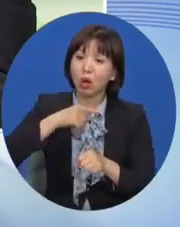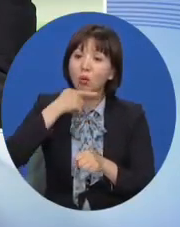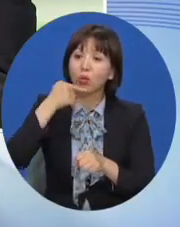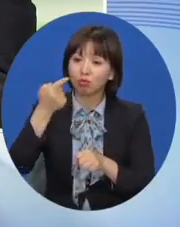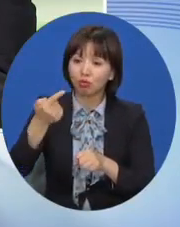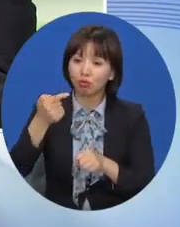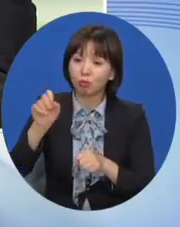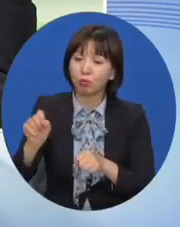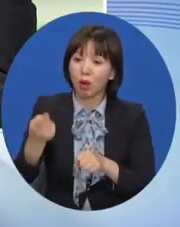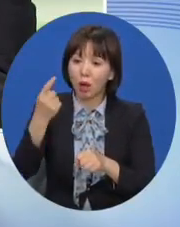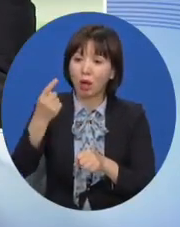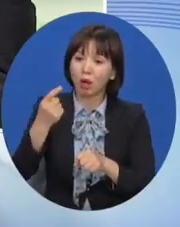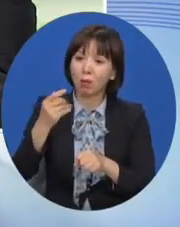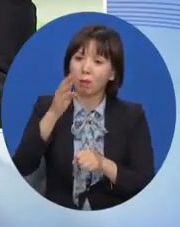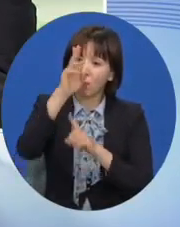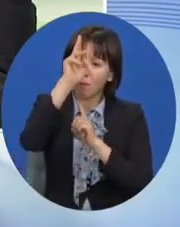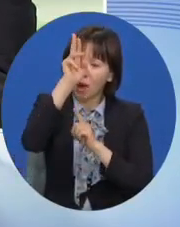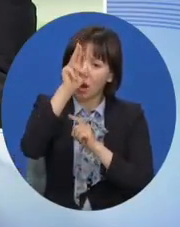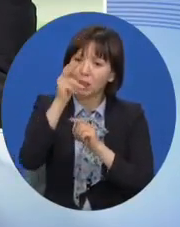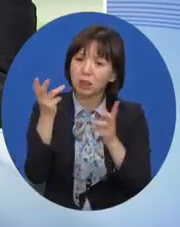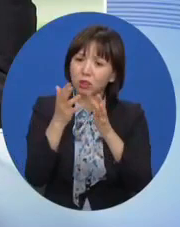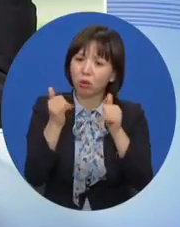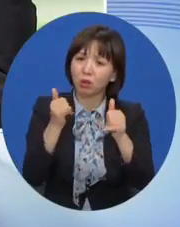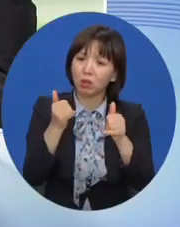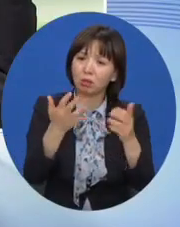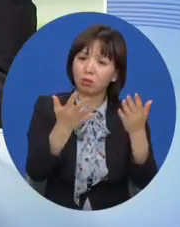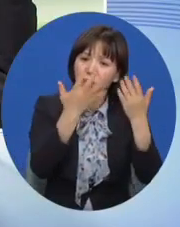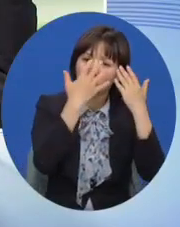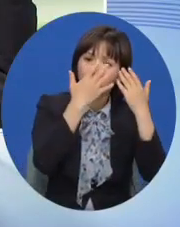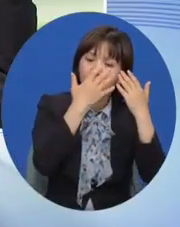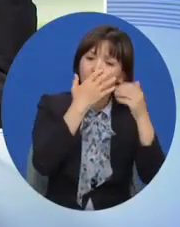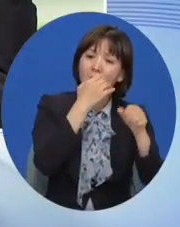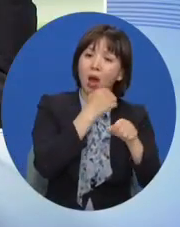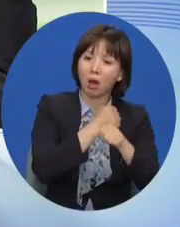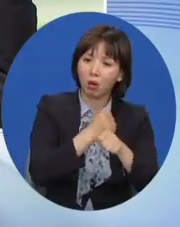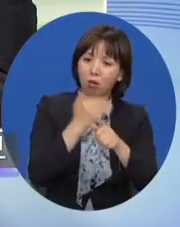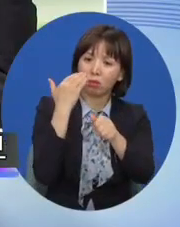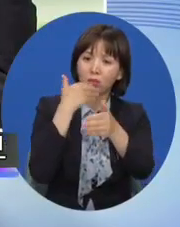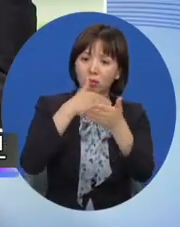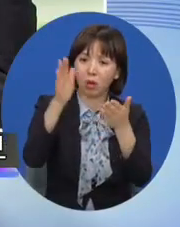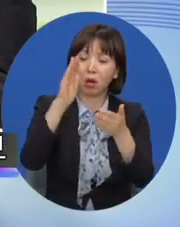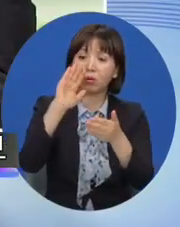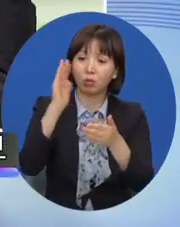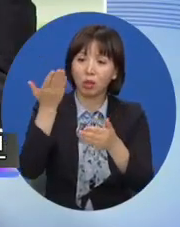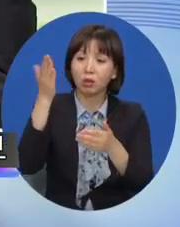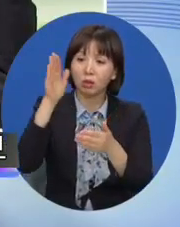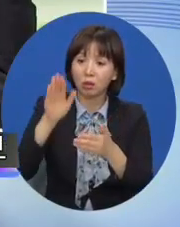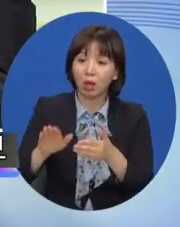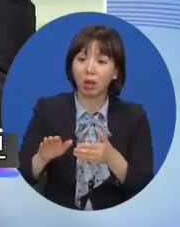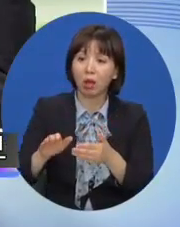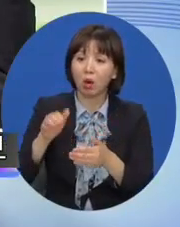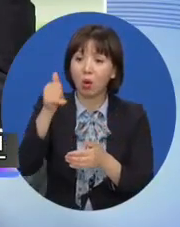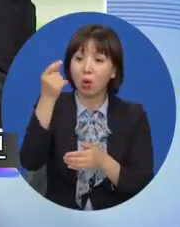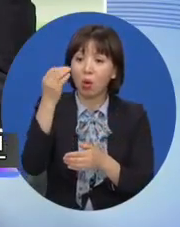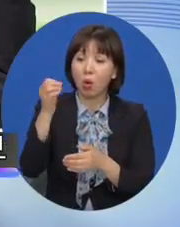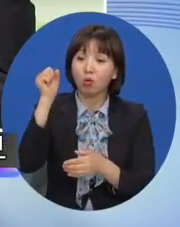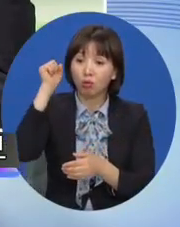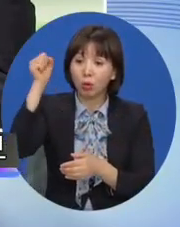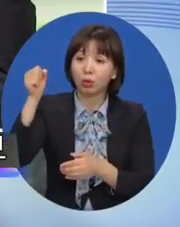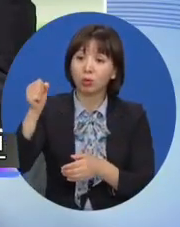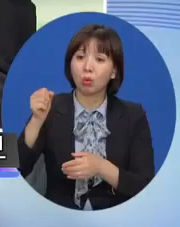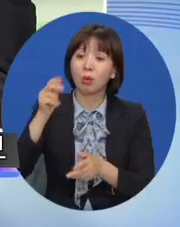구속되고 파면됐죠. 그러나 홍 후보는 또 산업 안전보건 위반법으로 해서